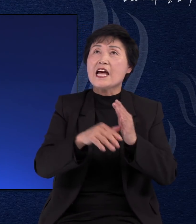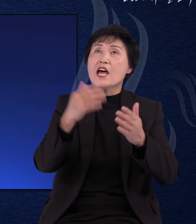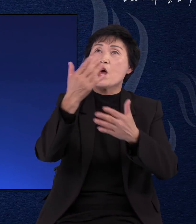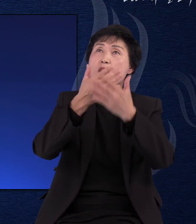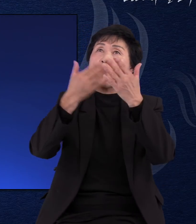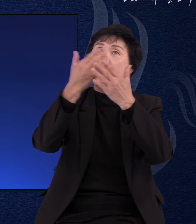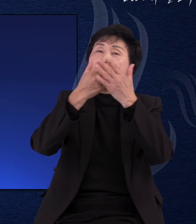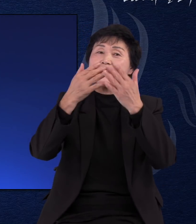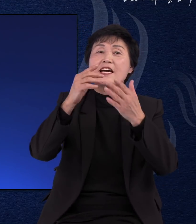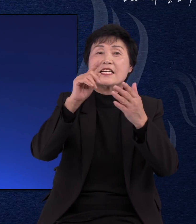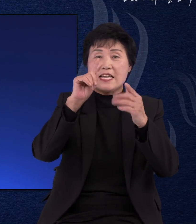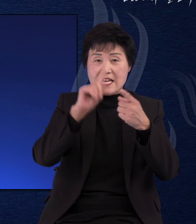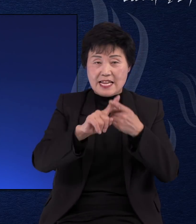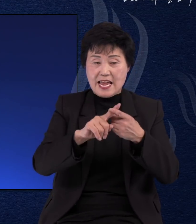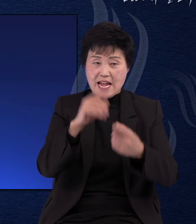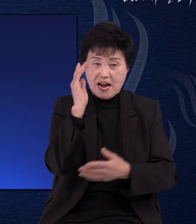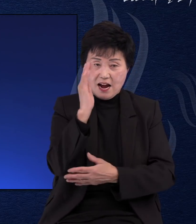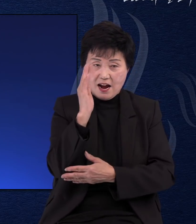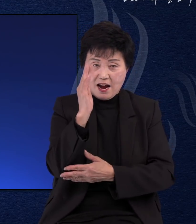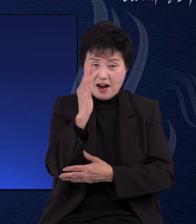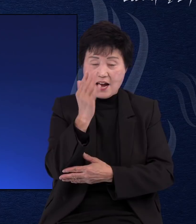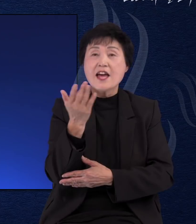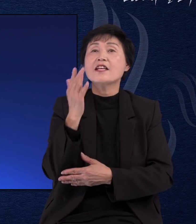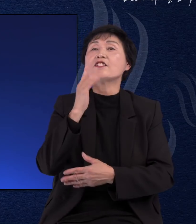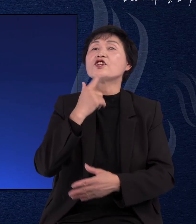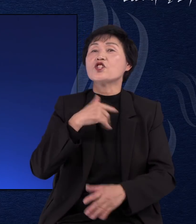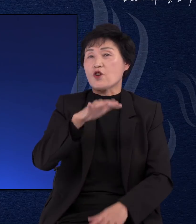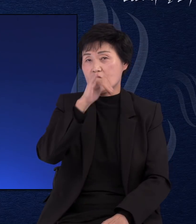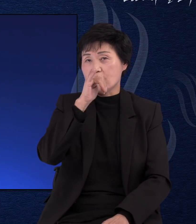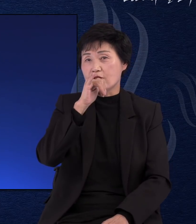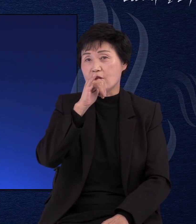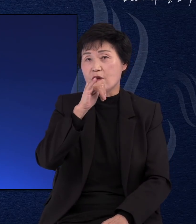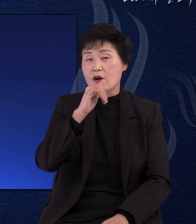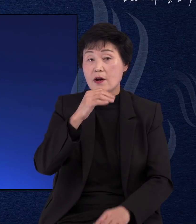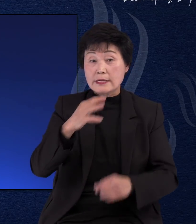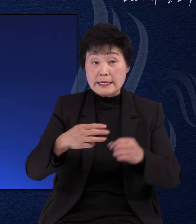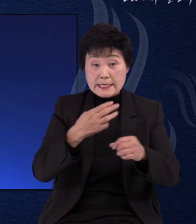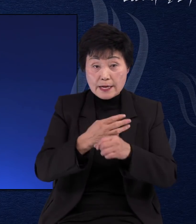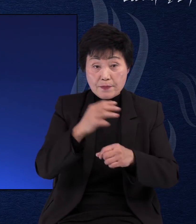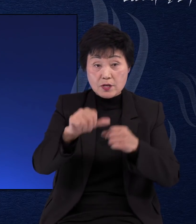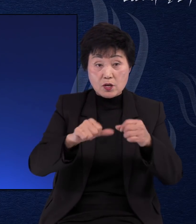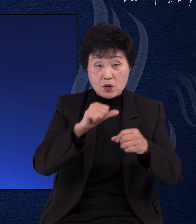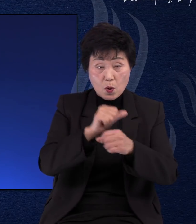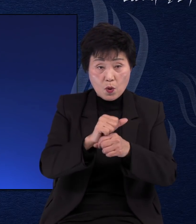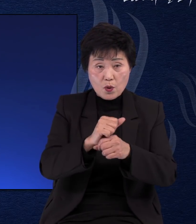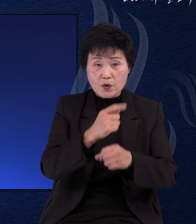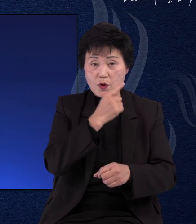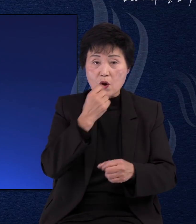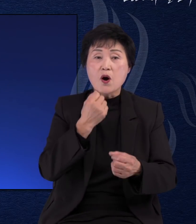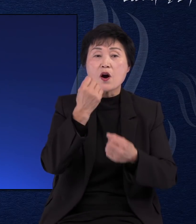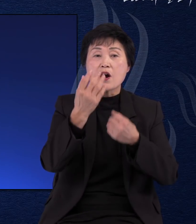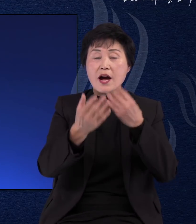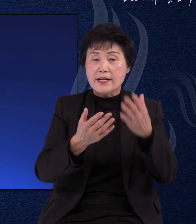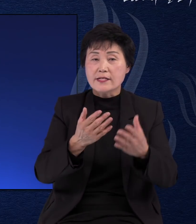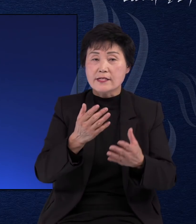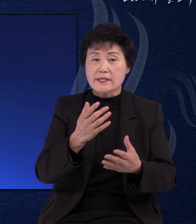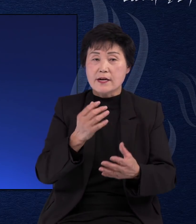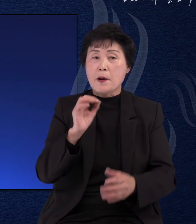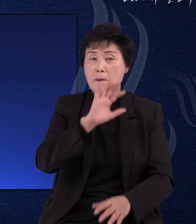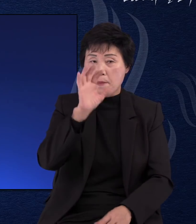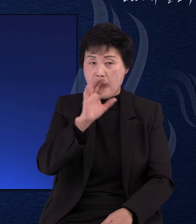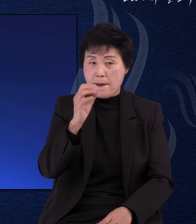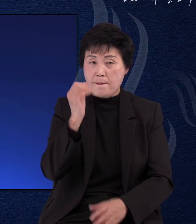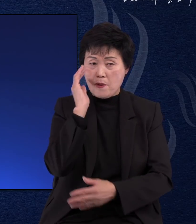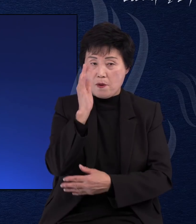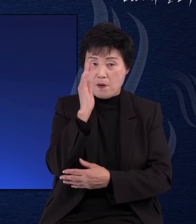믿음이 더 좋아서 저보다 더 크게 아멘을 하더군요. 3년 후에, 한 5년 후에 그 간증을 몇 번 했는데, 잊어버렸던 그 환상이